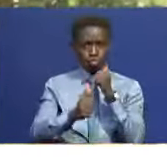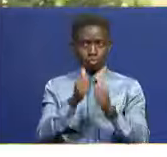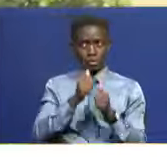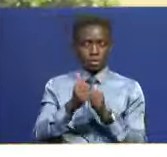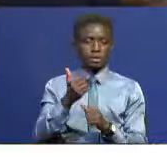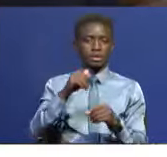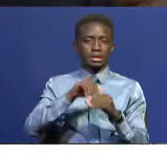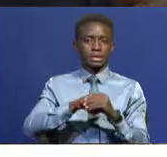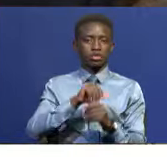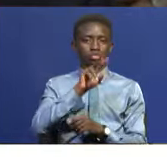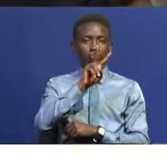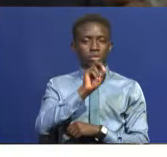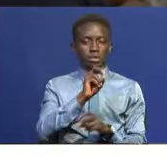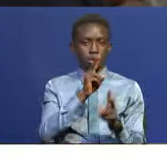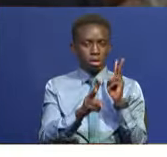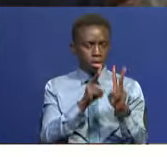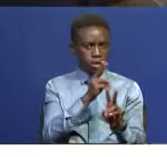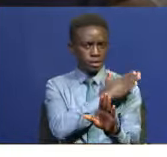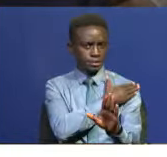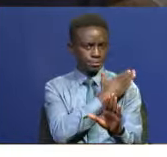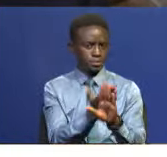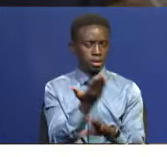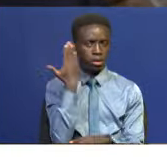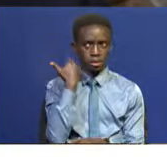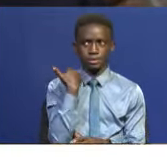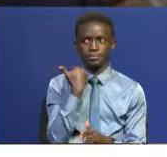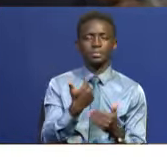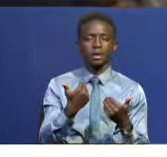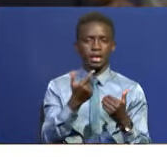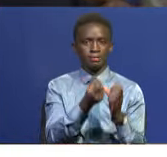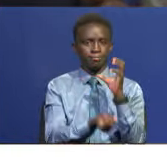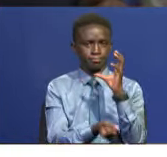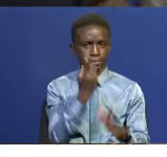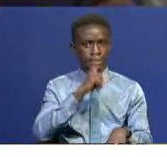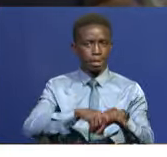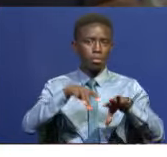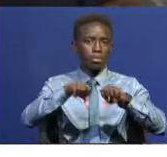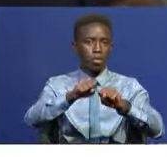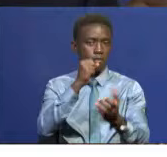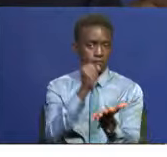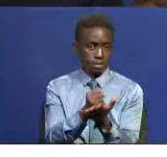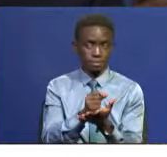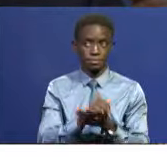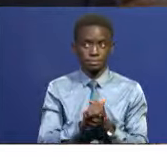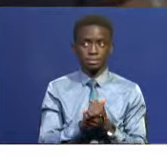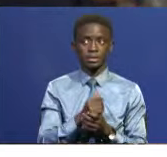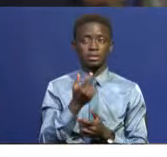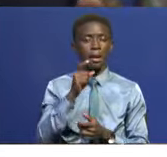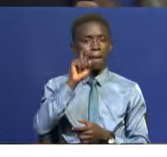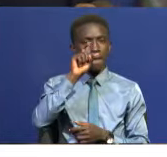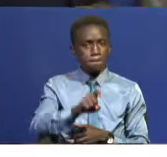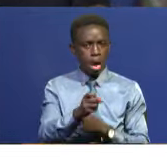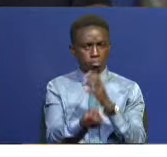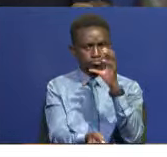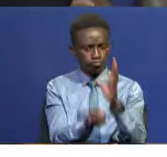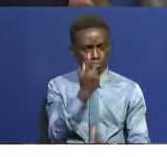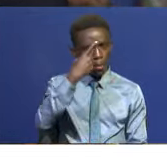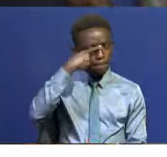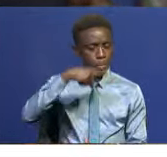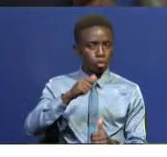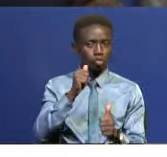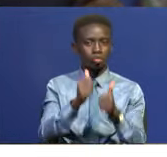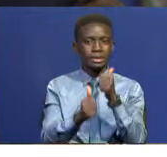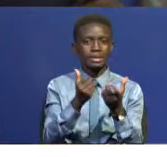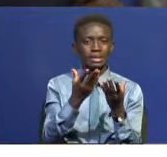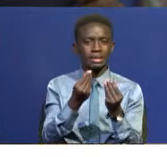iliyopita. Come up with a tax policy that is predictable in terms of revenue, that is predictable in terms of the manufacturing